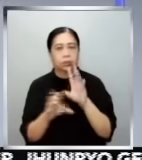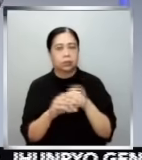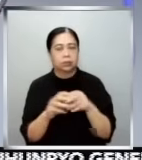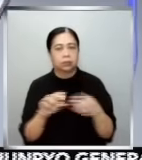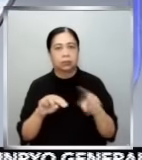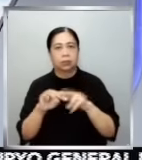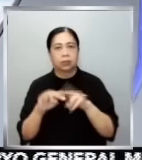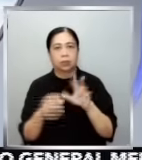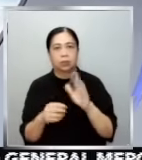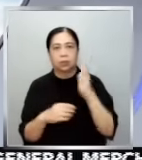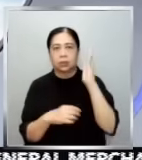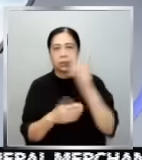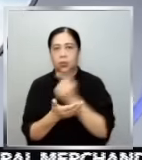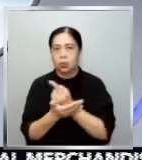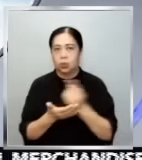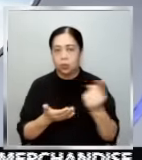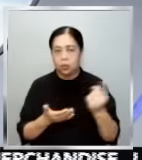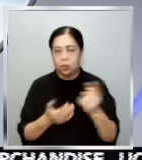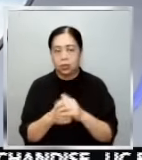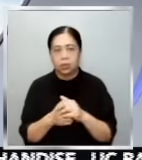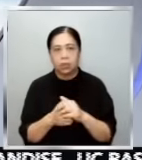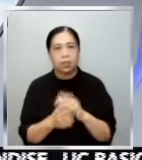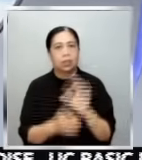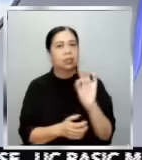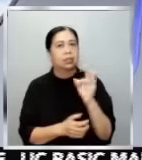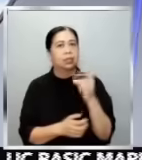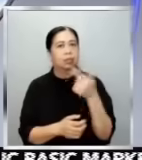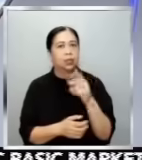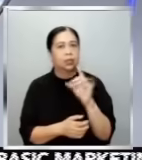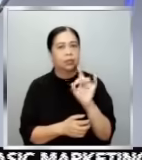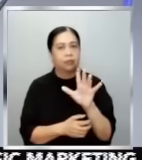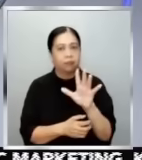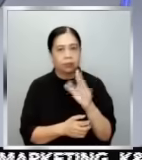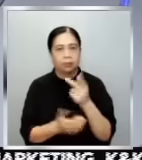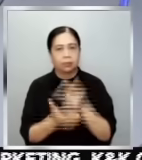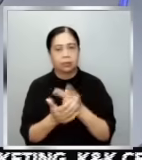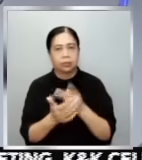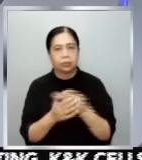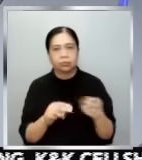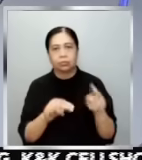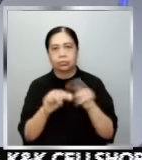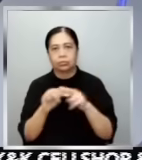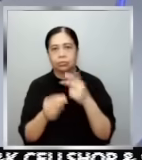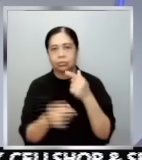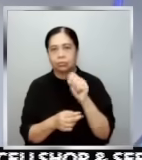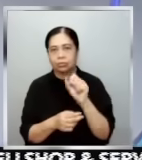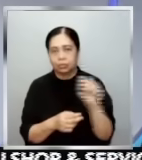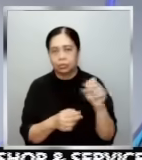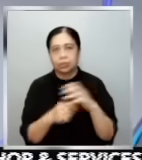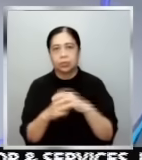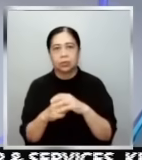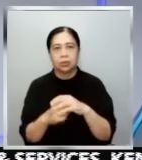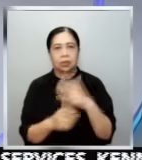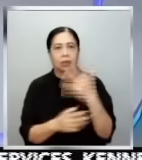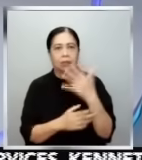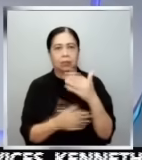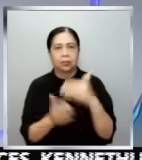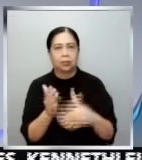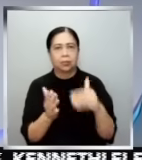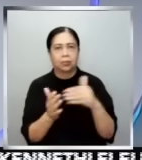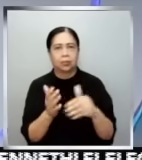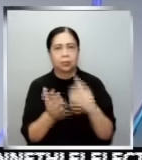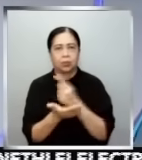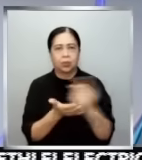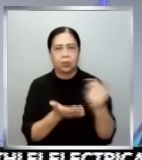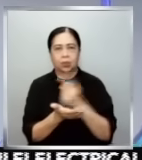sa darating na linggo nasa Php 7.85 na ang price increase sa gasolina sa limang sunod-sunod na linggo ng